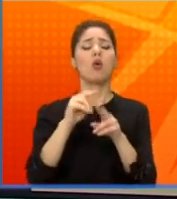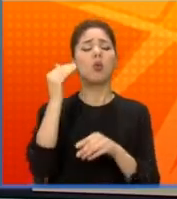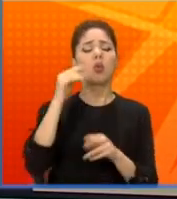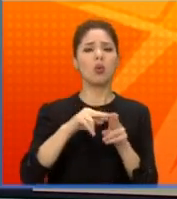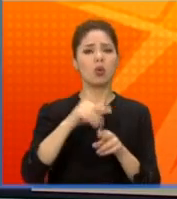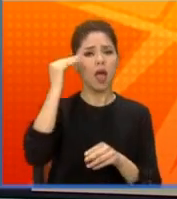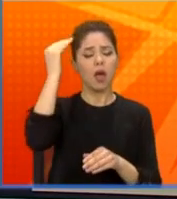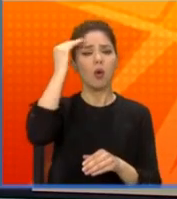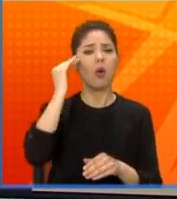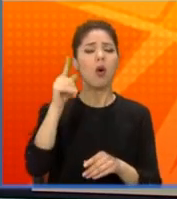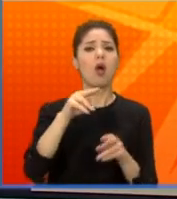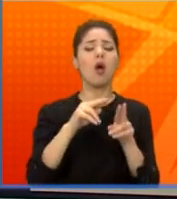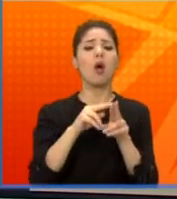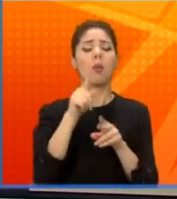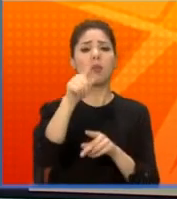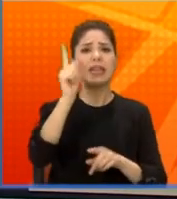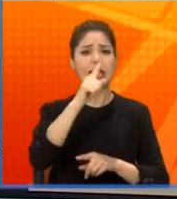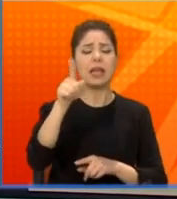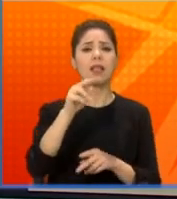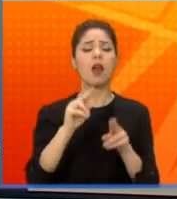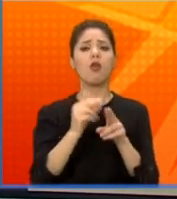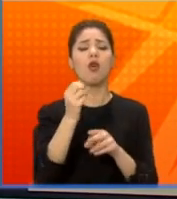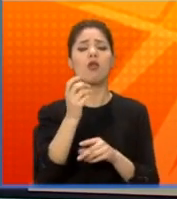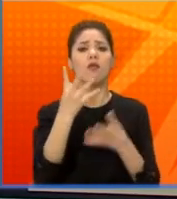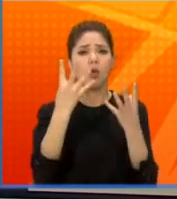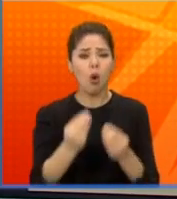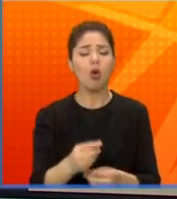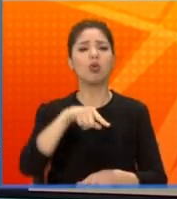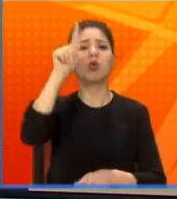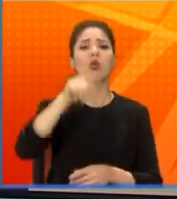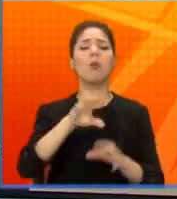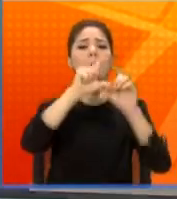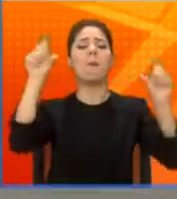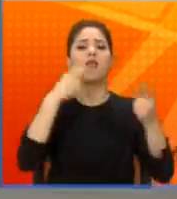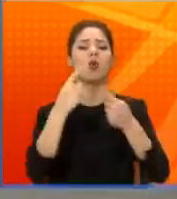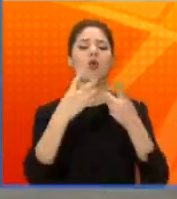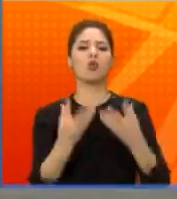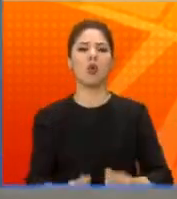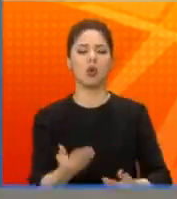Jong-un ölümün pençesinde olduğu bilgisi gün boyu manşetlerdeydi.